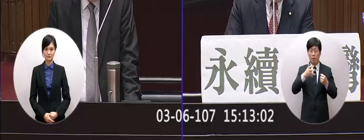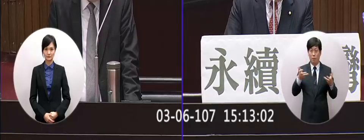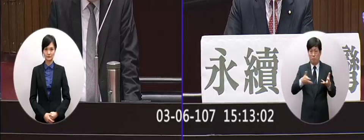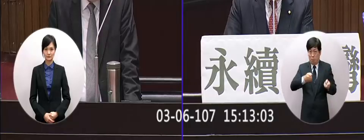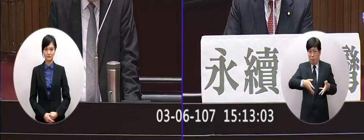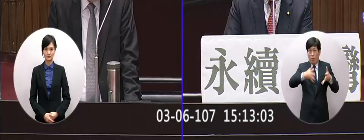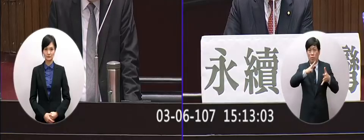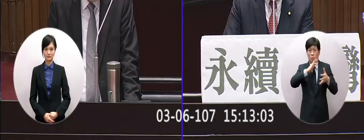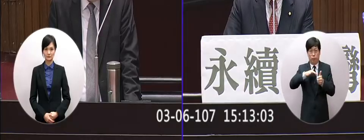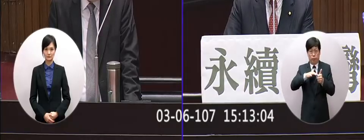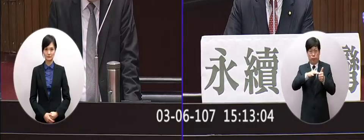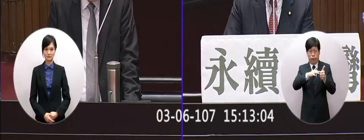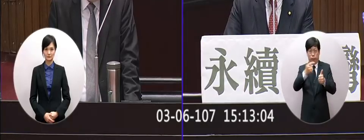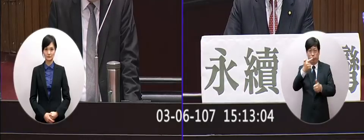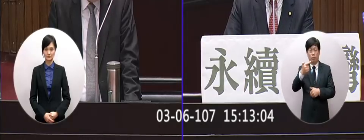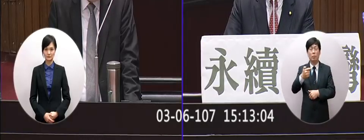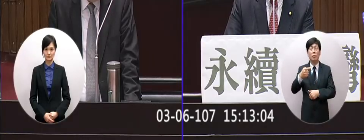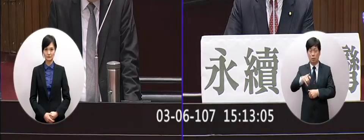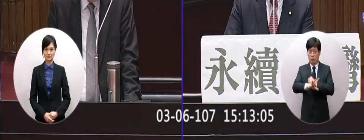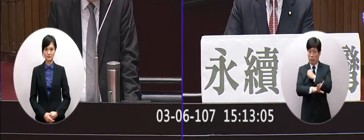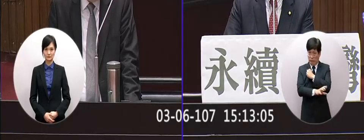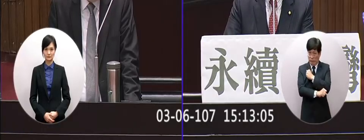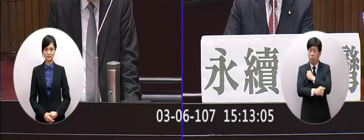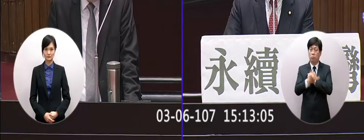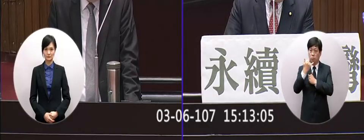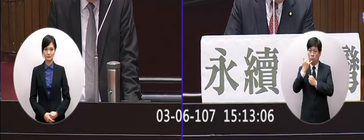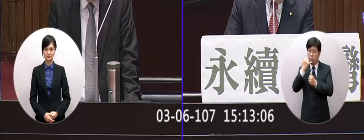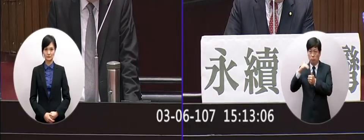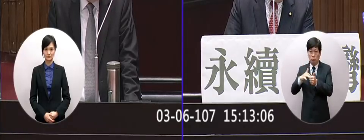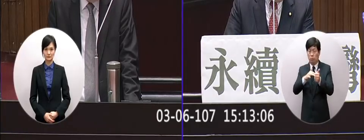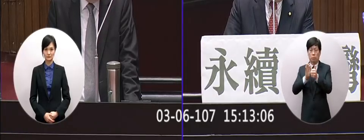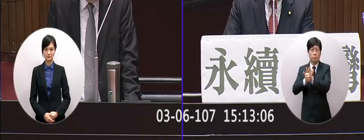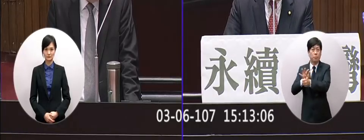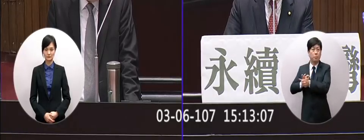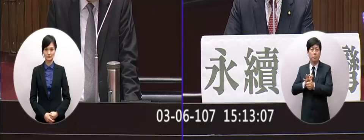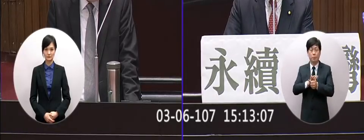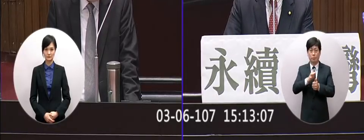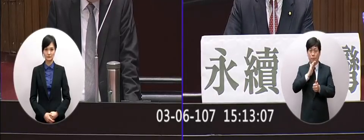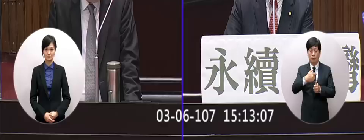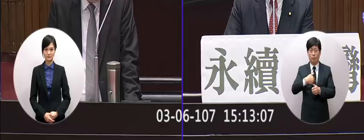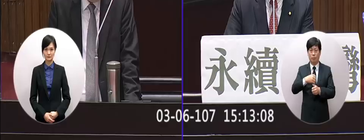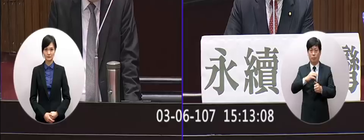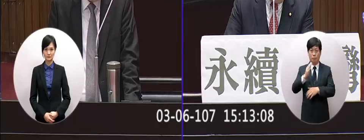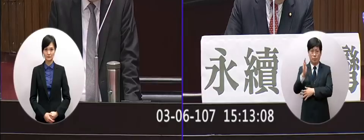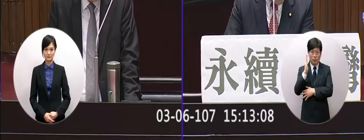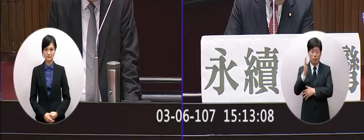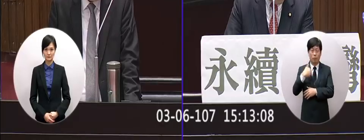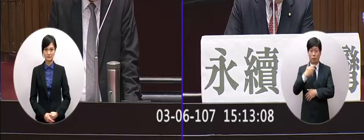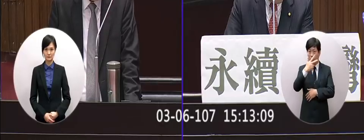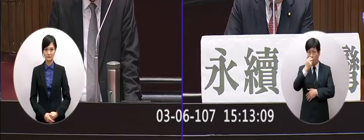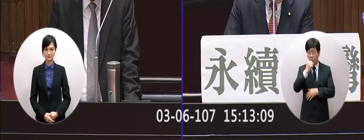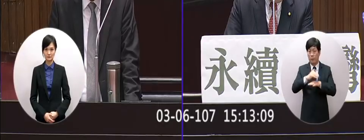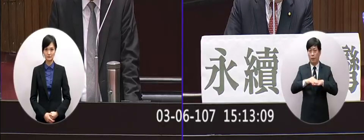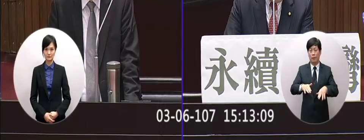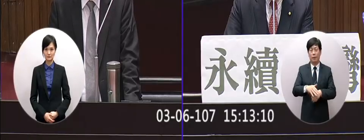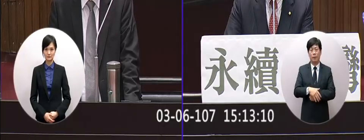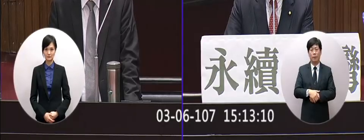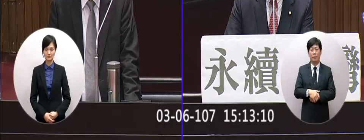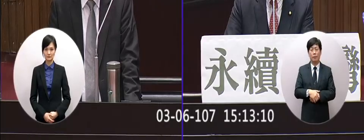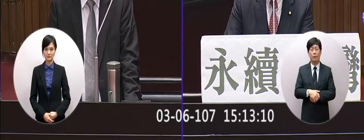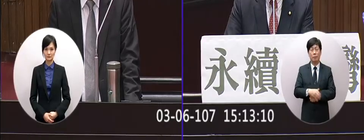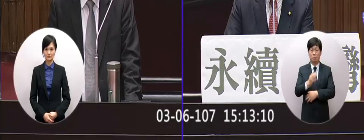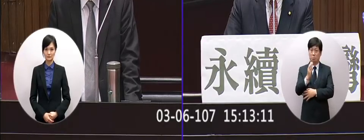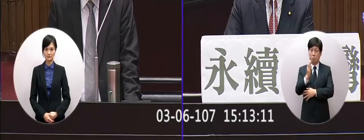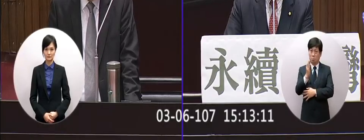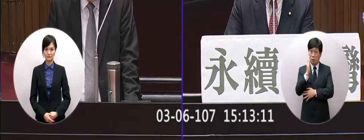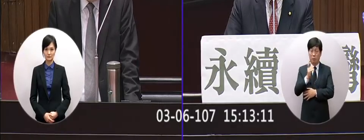工业，那它因为有这一些基础建设的成就，才可以造就国家社会的便捷跟安全性。那政